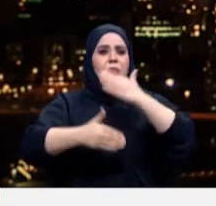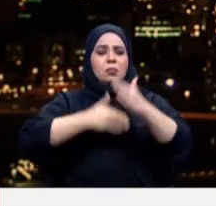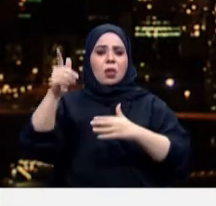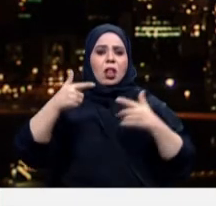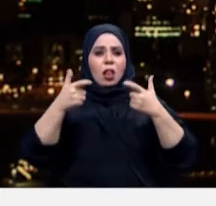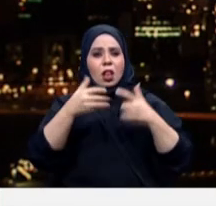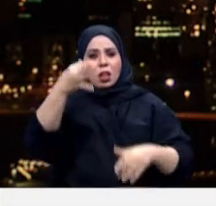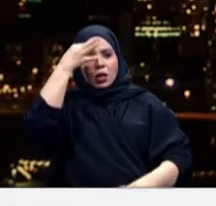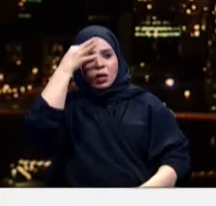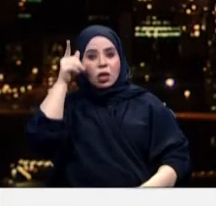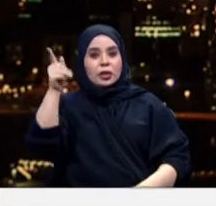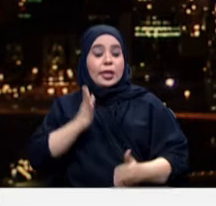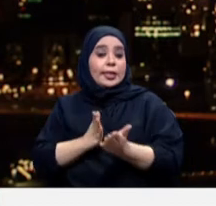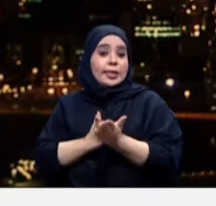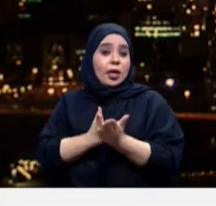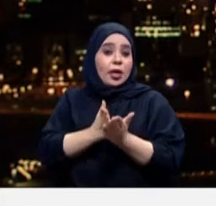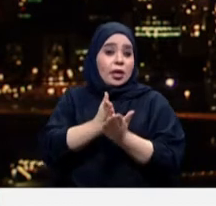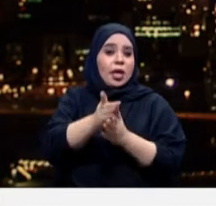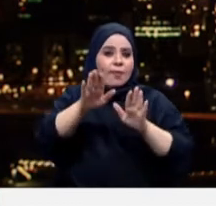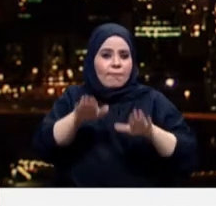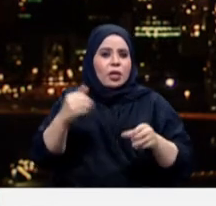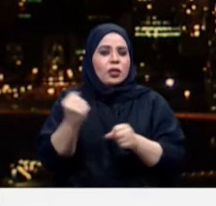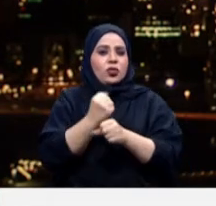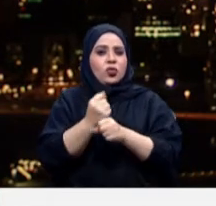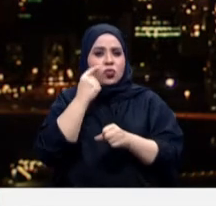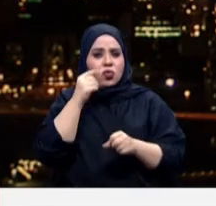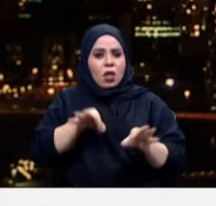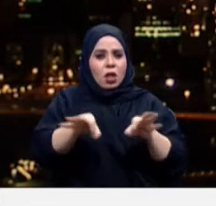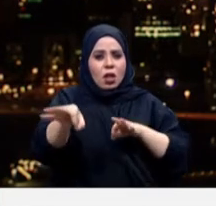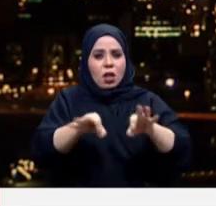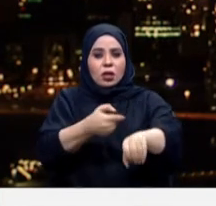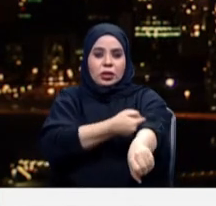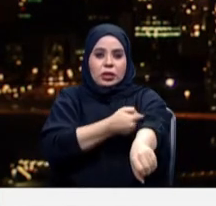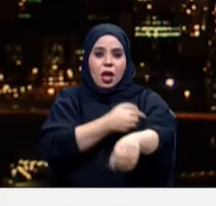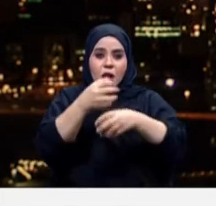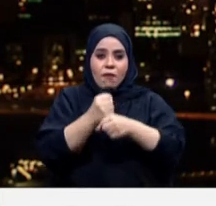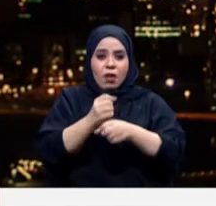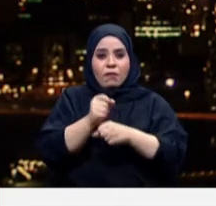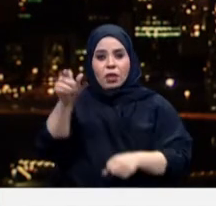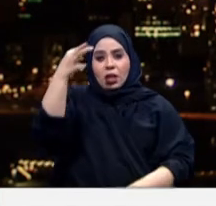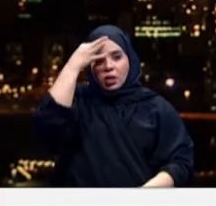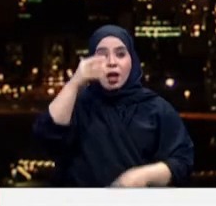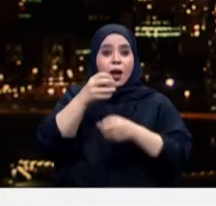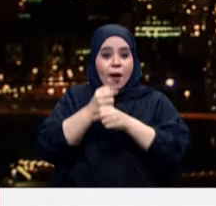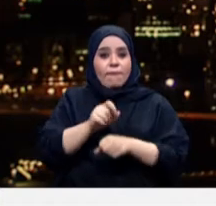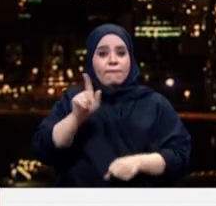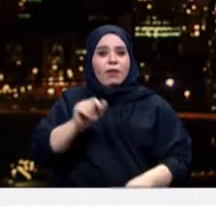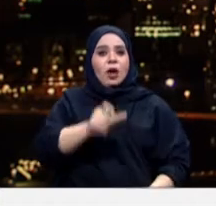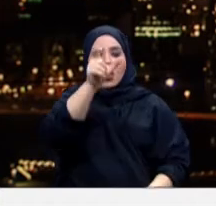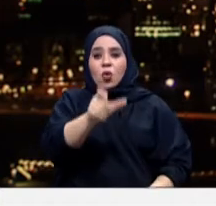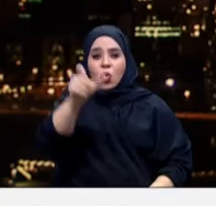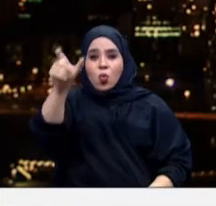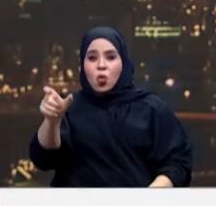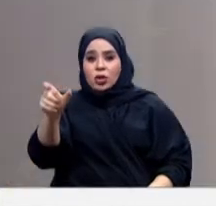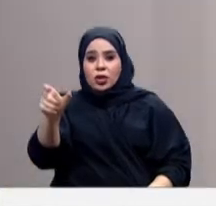لمكافحة الأمراض غير السارية، سعيا لتحقيق أفضل معايير الصحة والوقاية من الأمراض والحفاظ على صحة